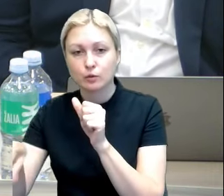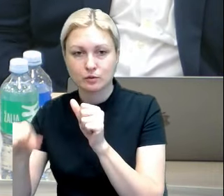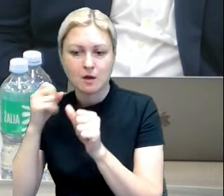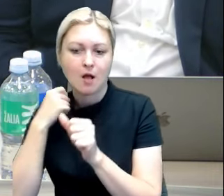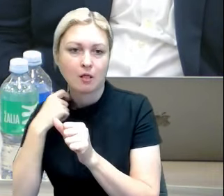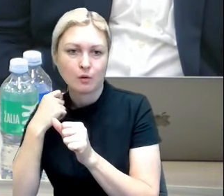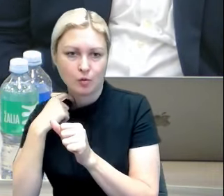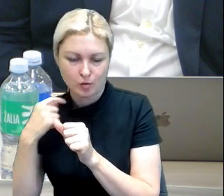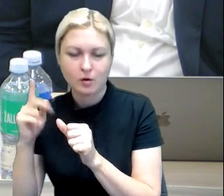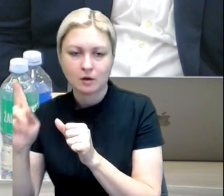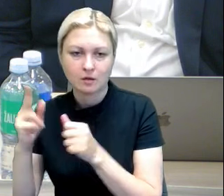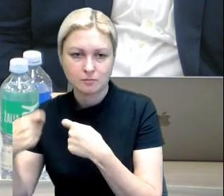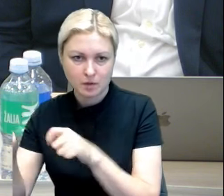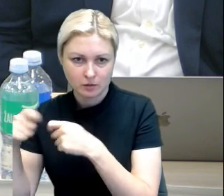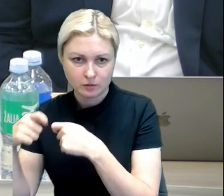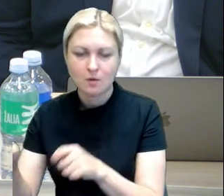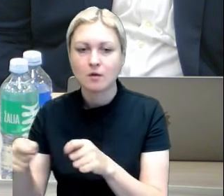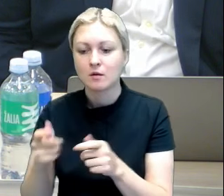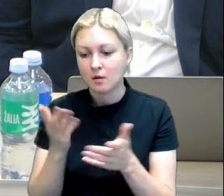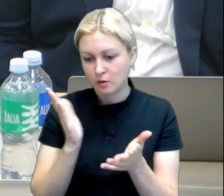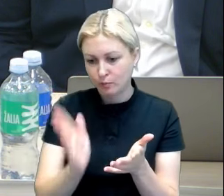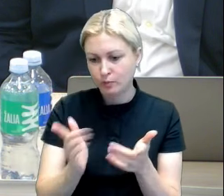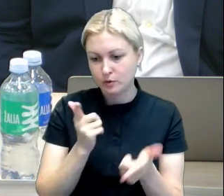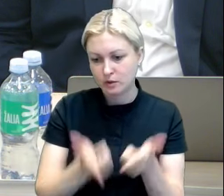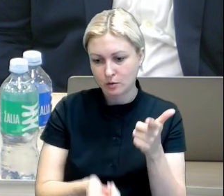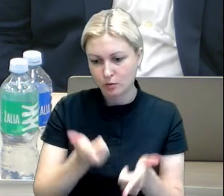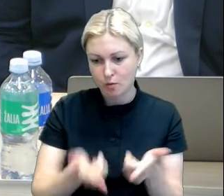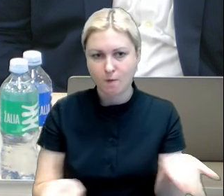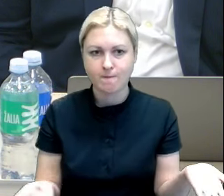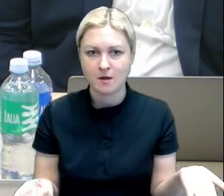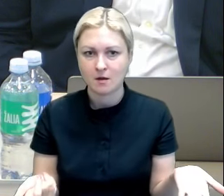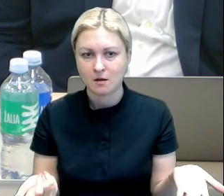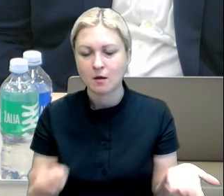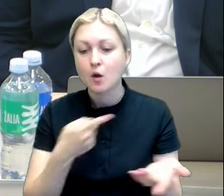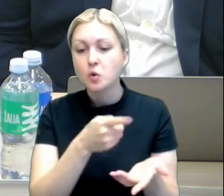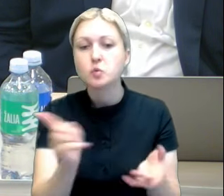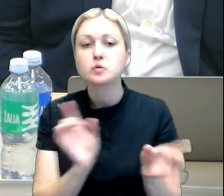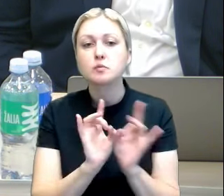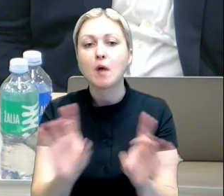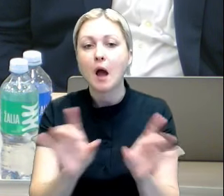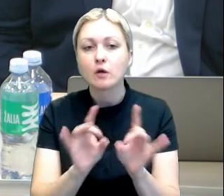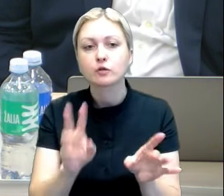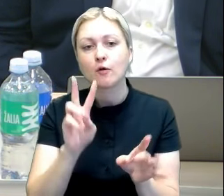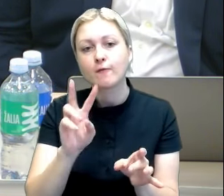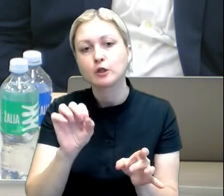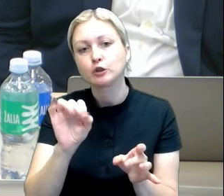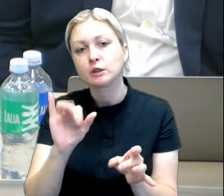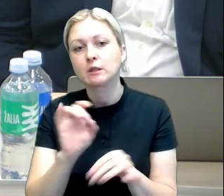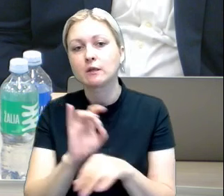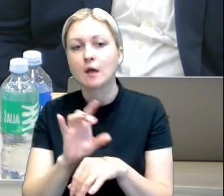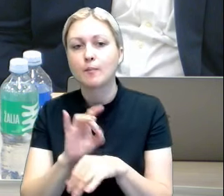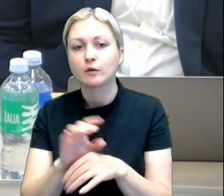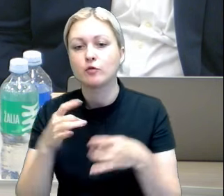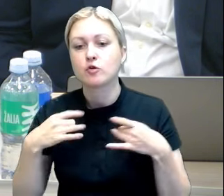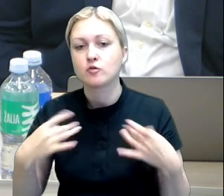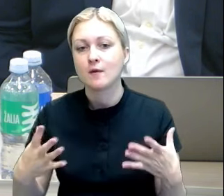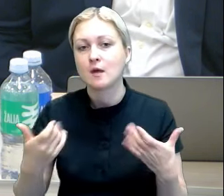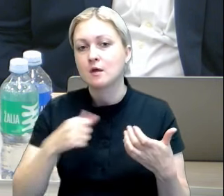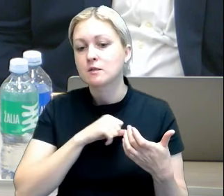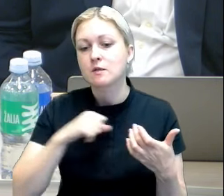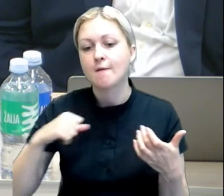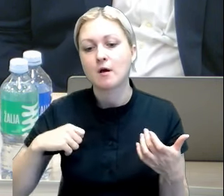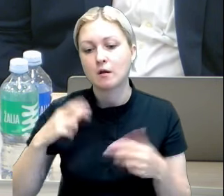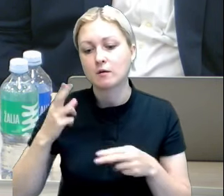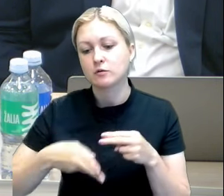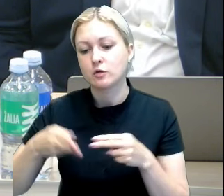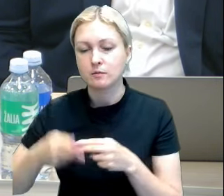atitiks tikrovė iš kitos pusės taip jūs paaiškinot kad vaš klaipėdos šventė sav rankkiškas sprendimuose ir ne tarybos klausimas bet